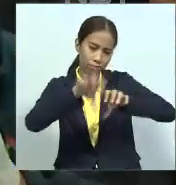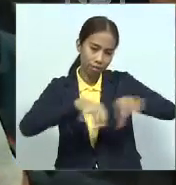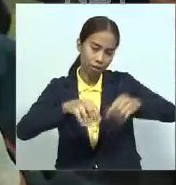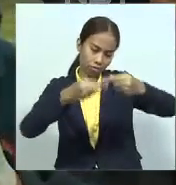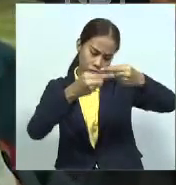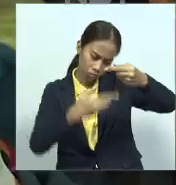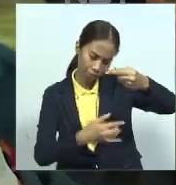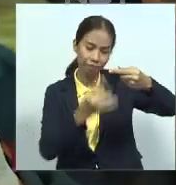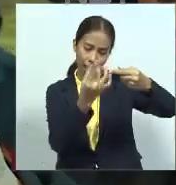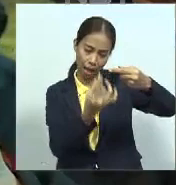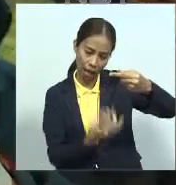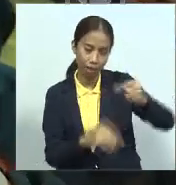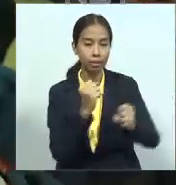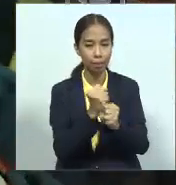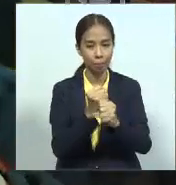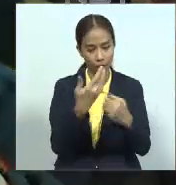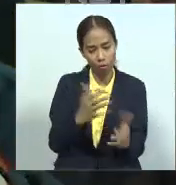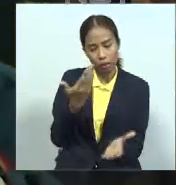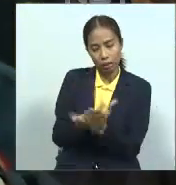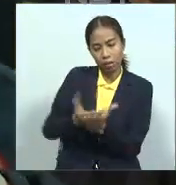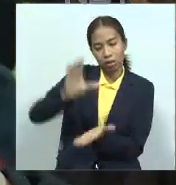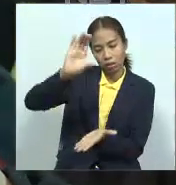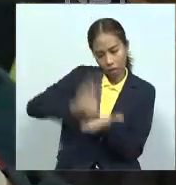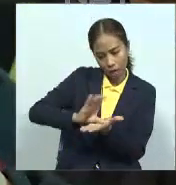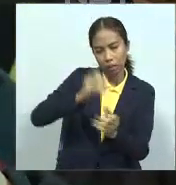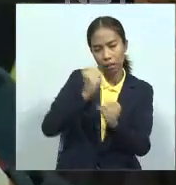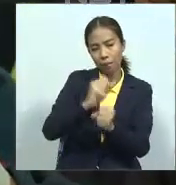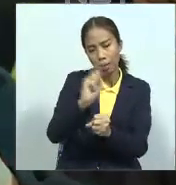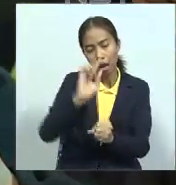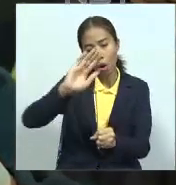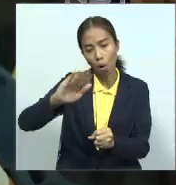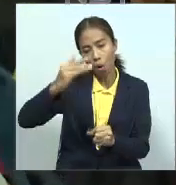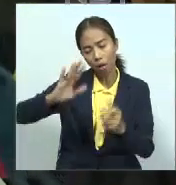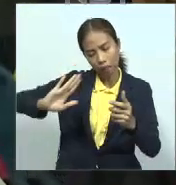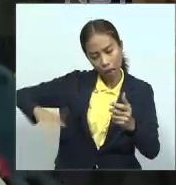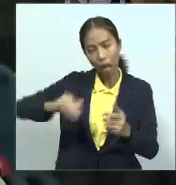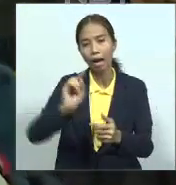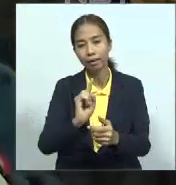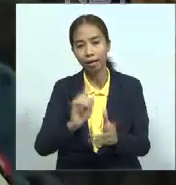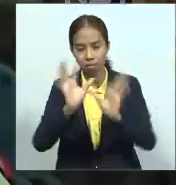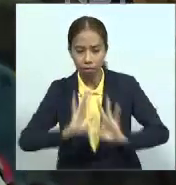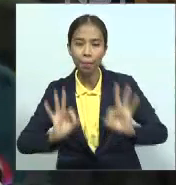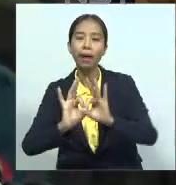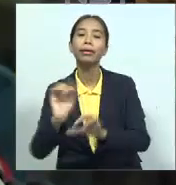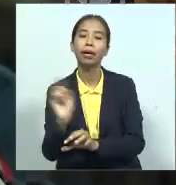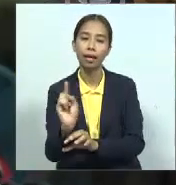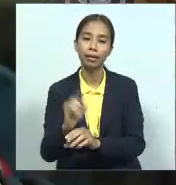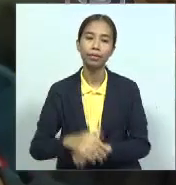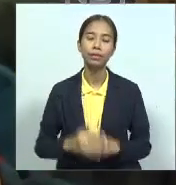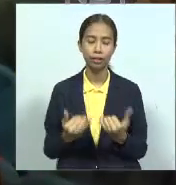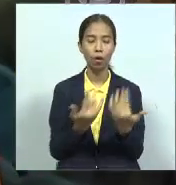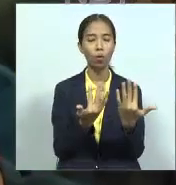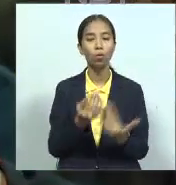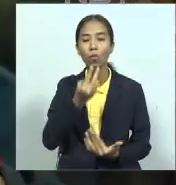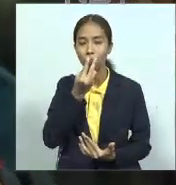องมานั่งคิดว่าภายใต้งบประมาณที่จำกัดเนี่ยจะทำอะไรก่อนหลังจะเน้นความสำคัญอยู่ตรงไหนอันนี้ก็ขอให้รอดูนะ